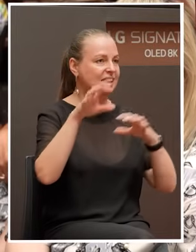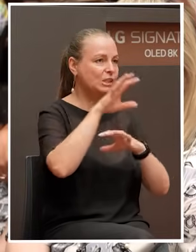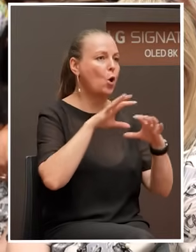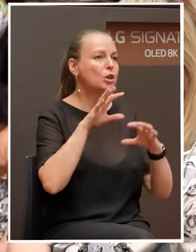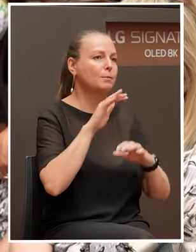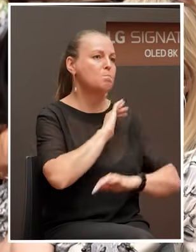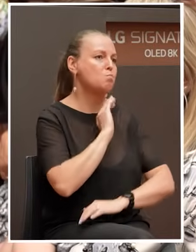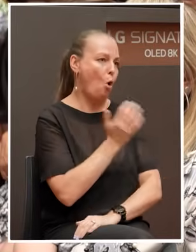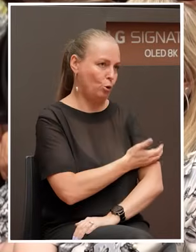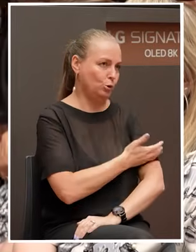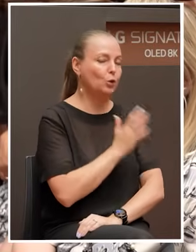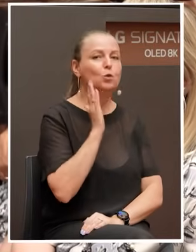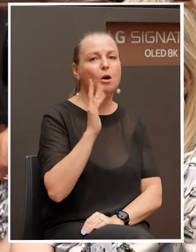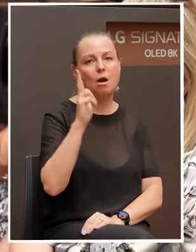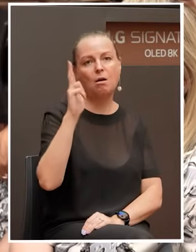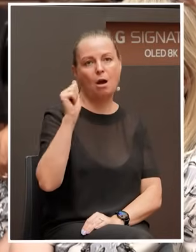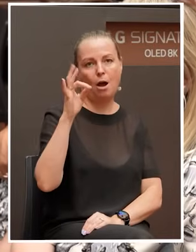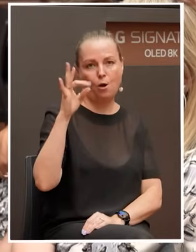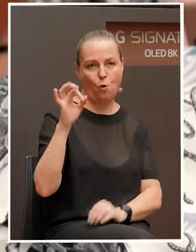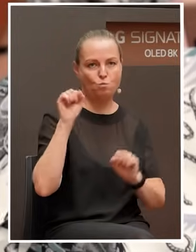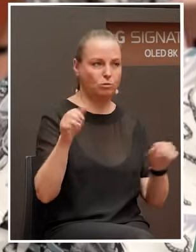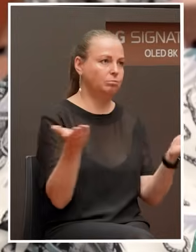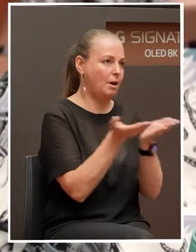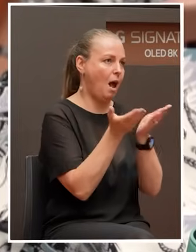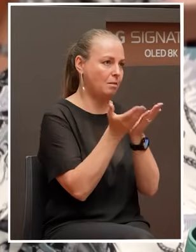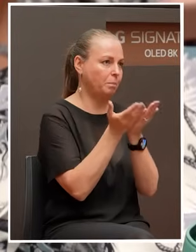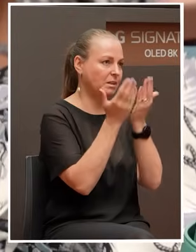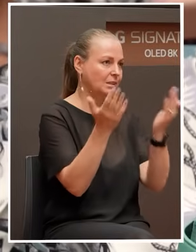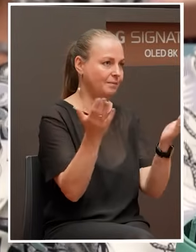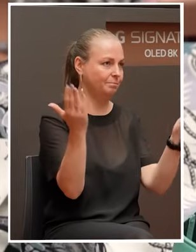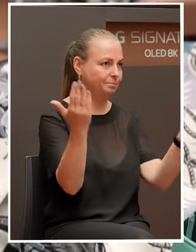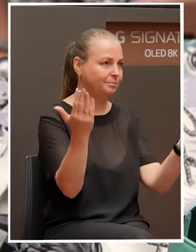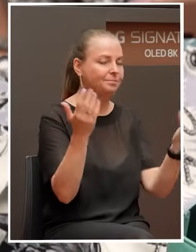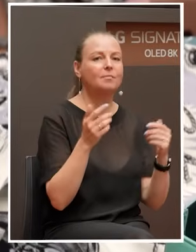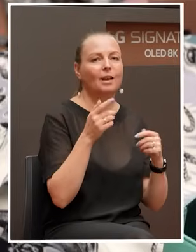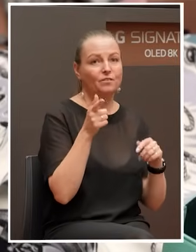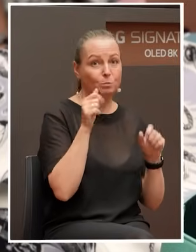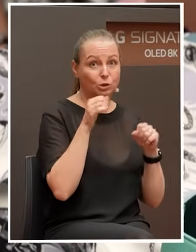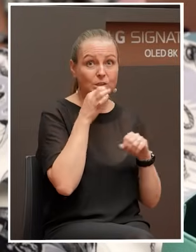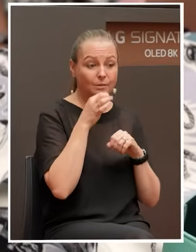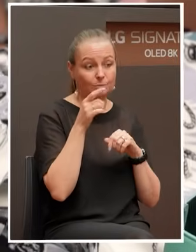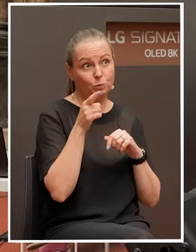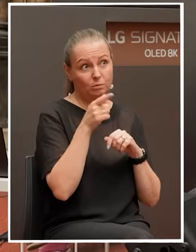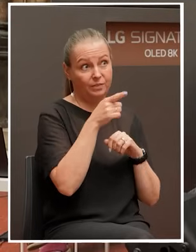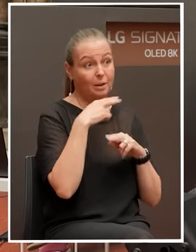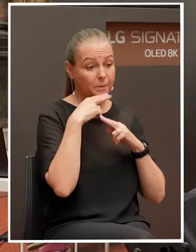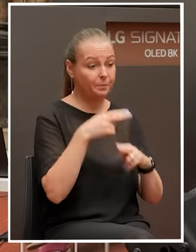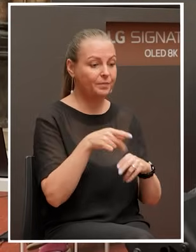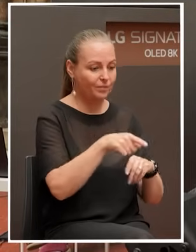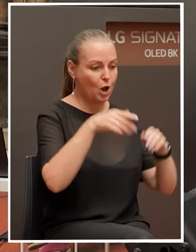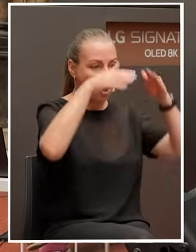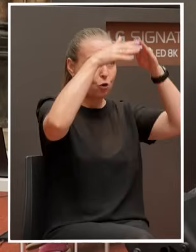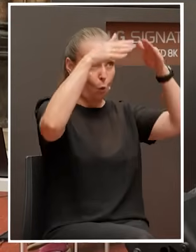мощь. Только коро можно поставить рядом». Обратите внимание, что ведь на самом деле эти